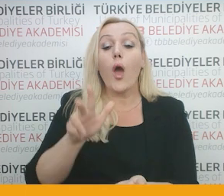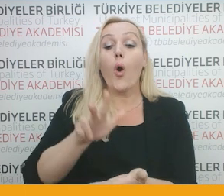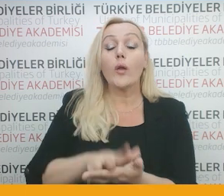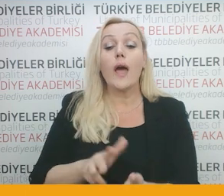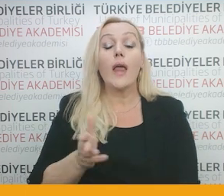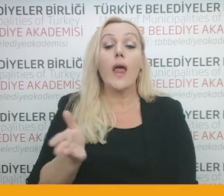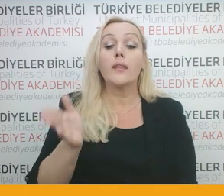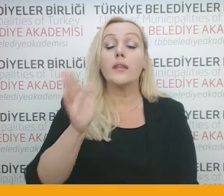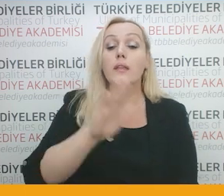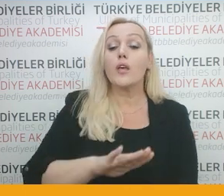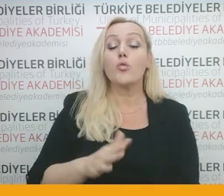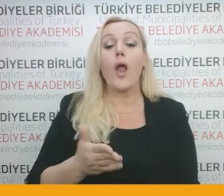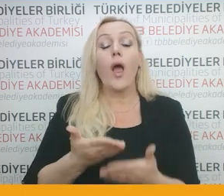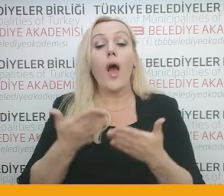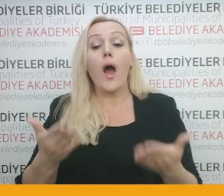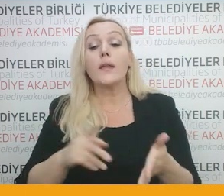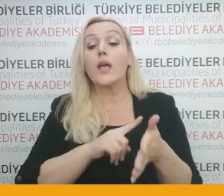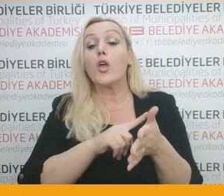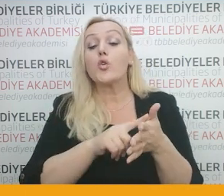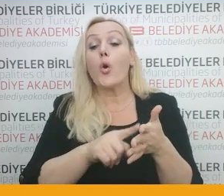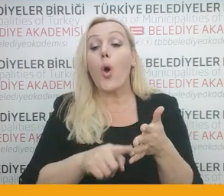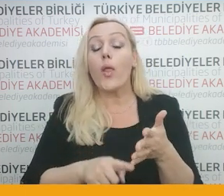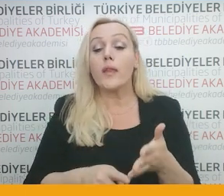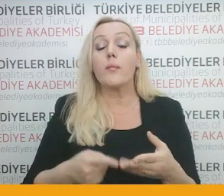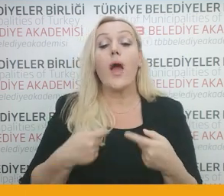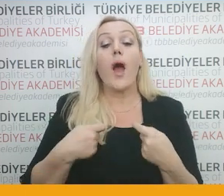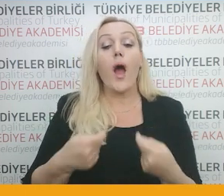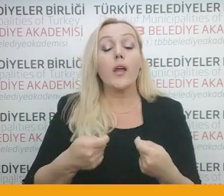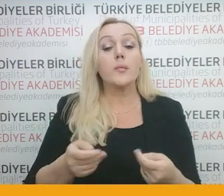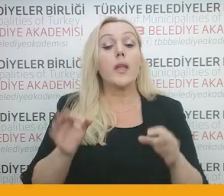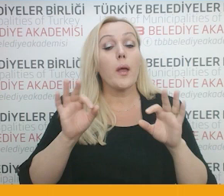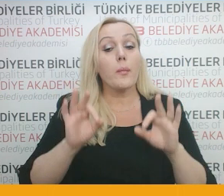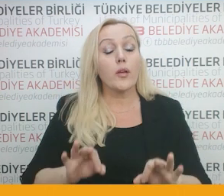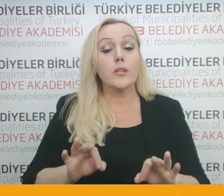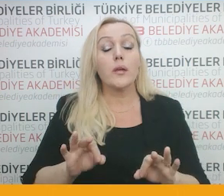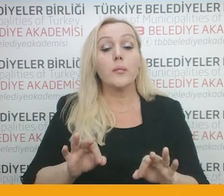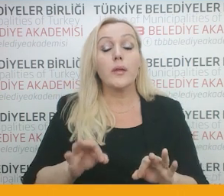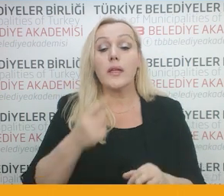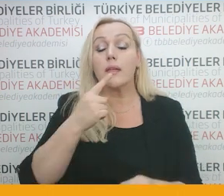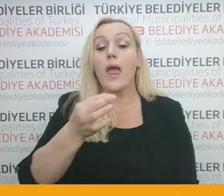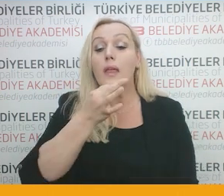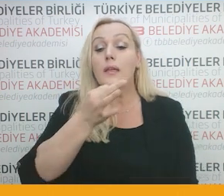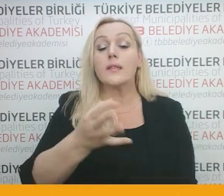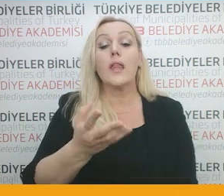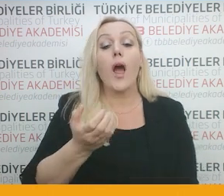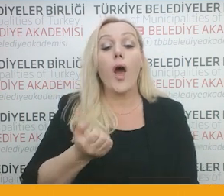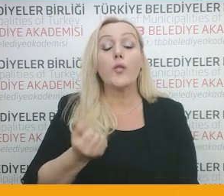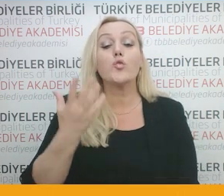arkadaşlar? Artık yönetim harcamalarına başlayabilir şeklinde izin almış